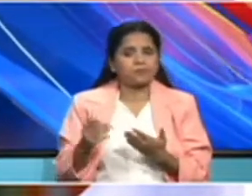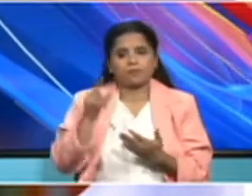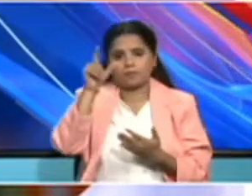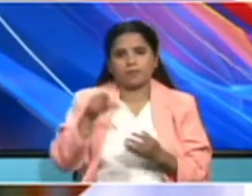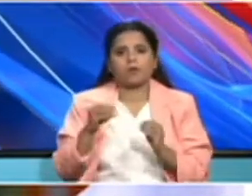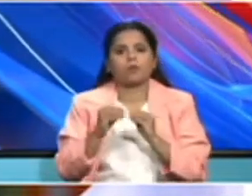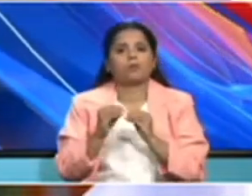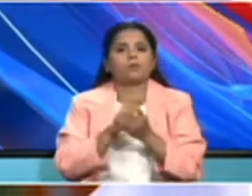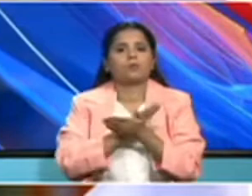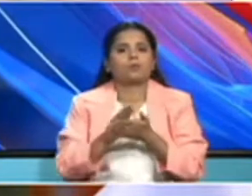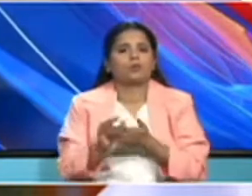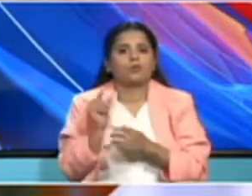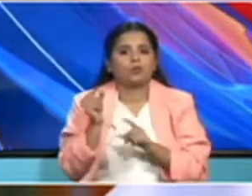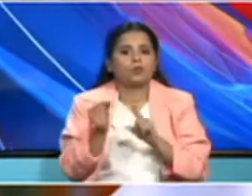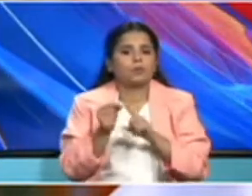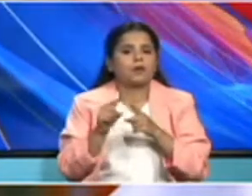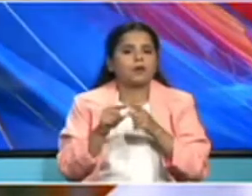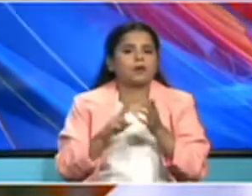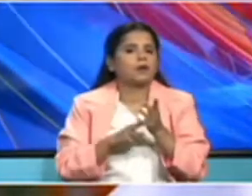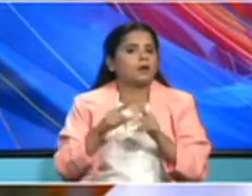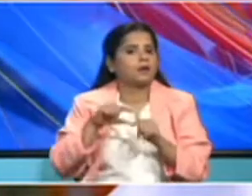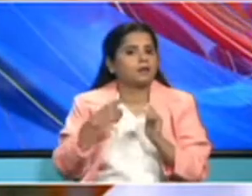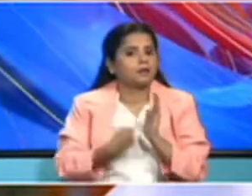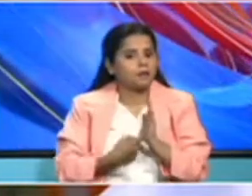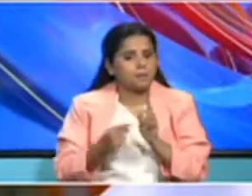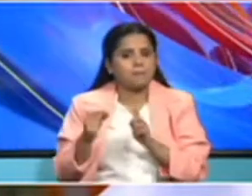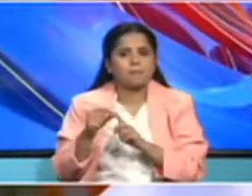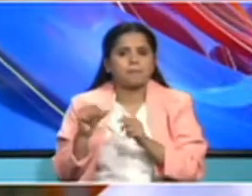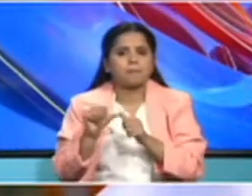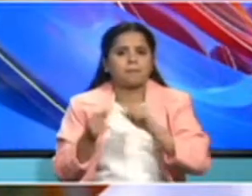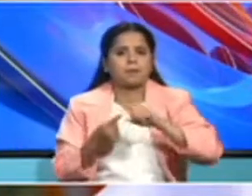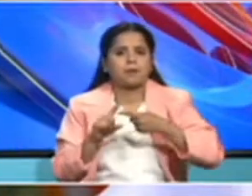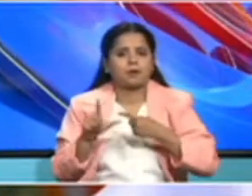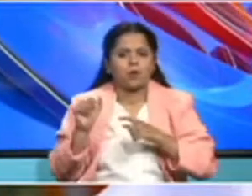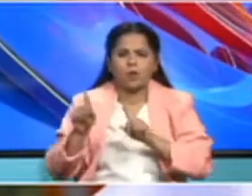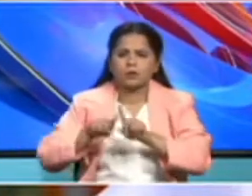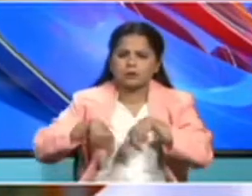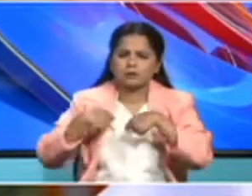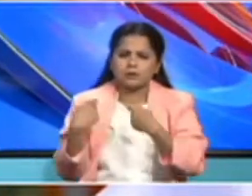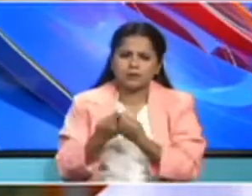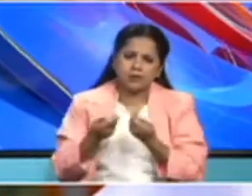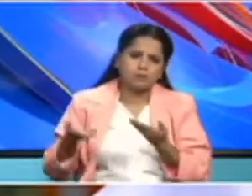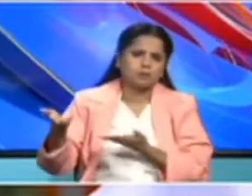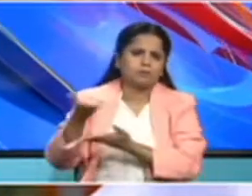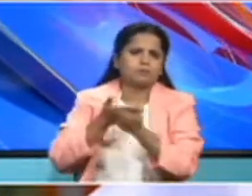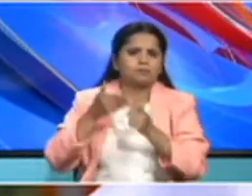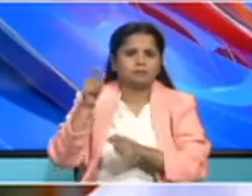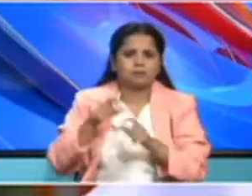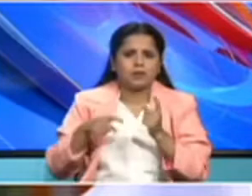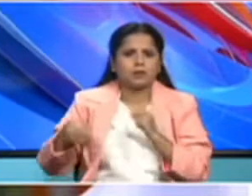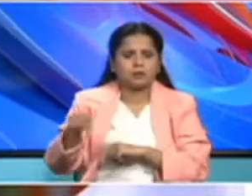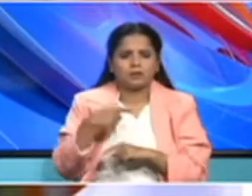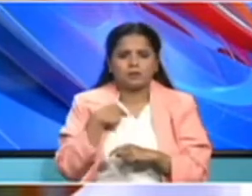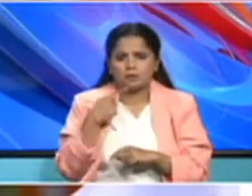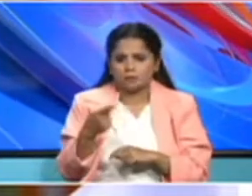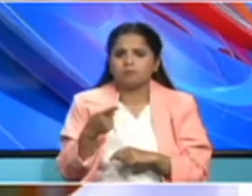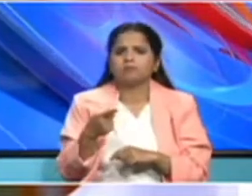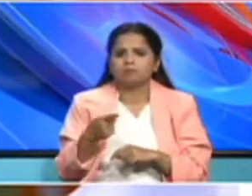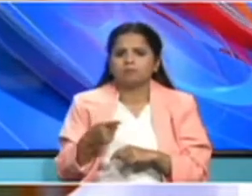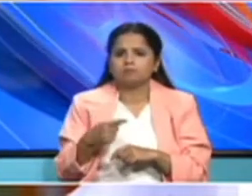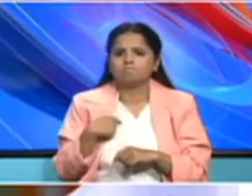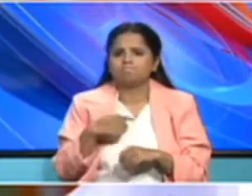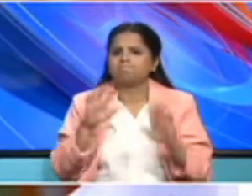श्रीमान भूपेंद्र भाई पटेल और उनकी पूरी टीम की भी भूरी